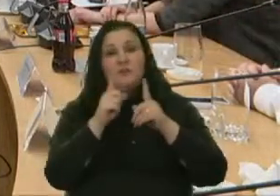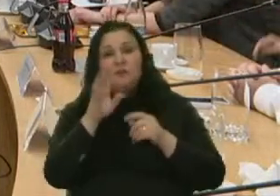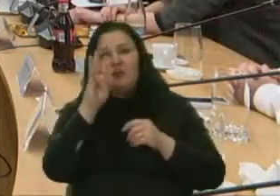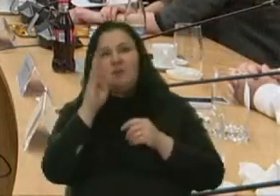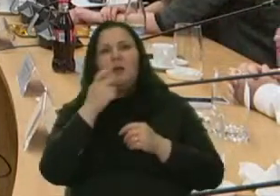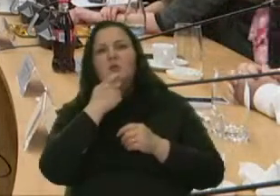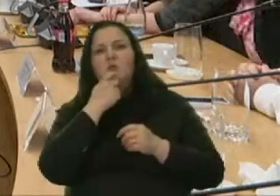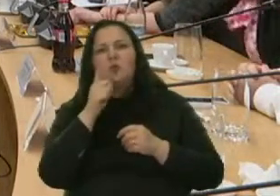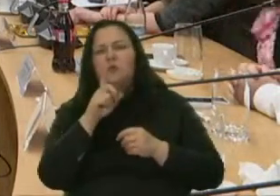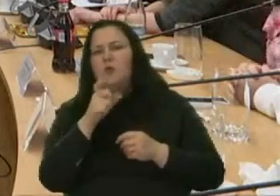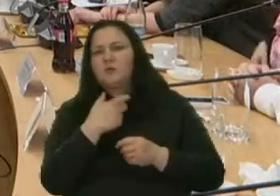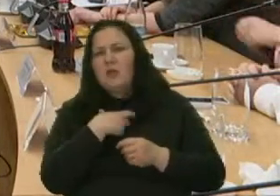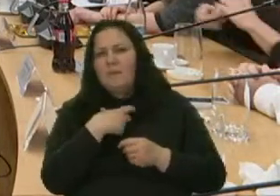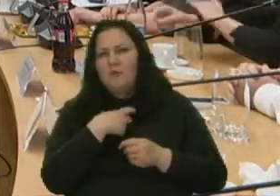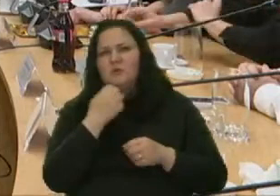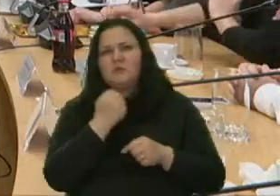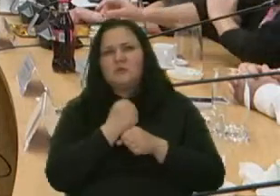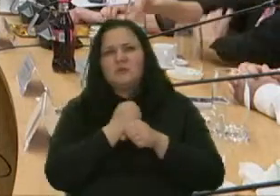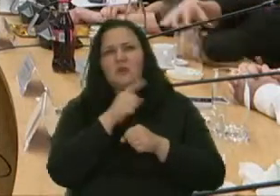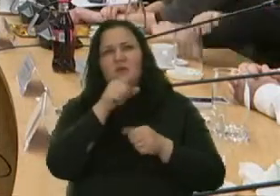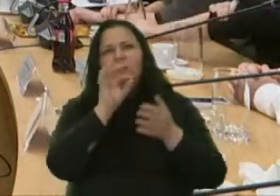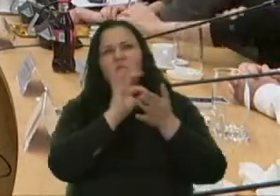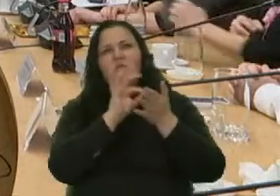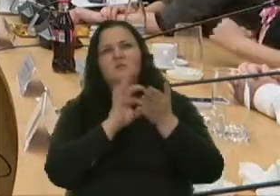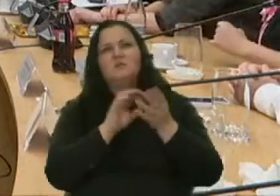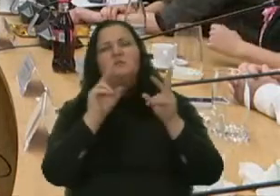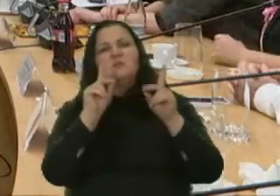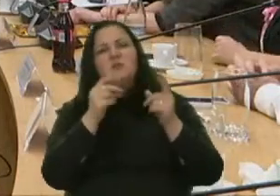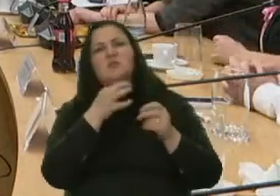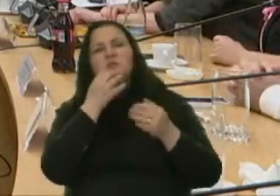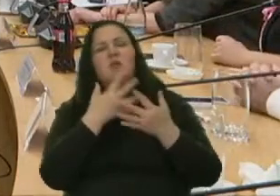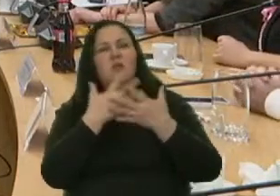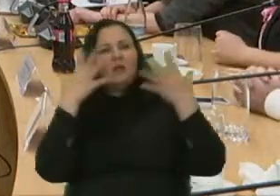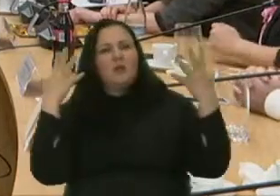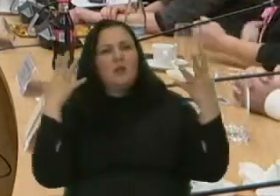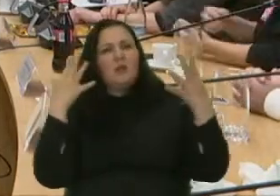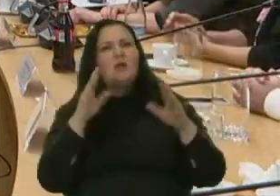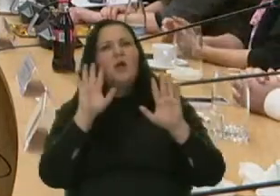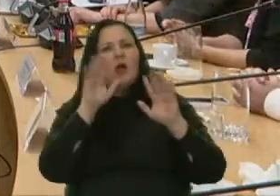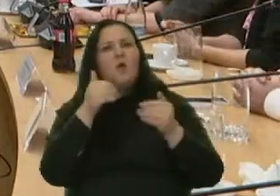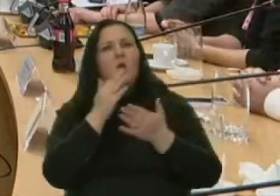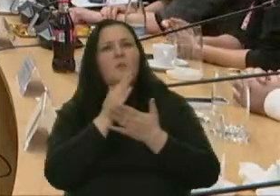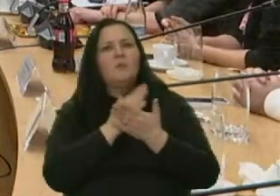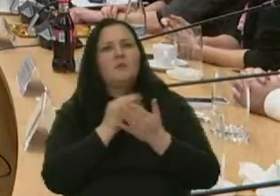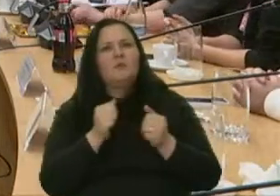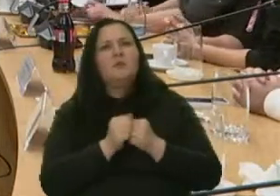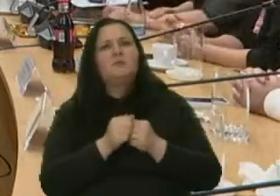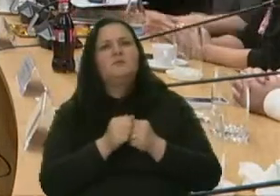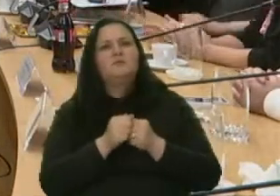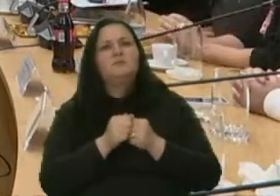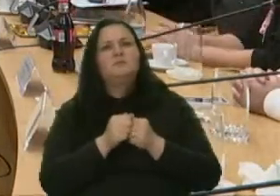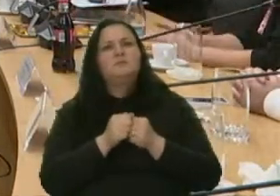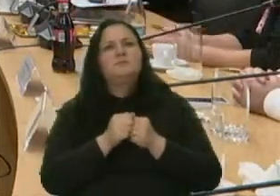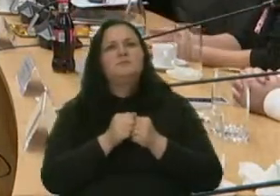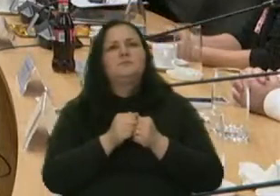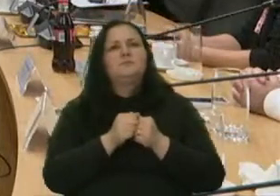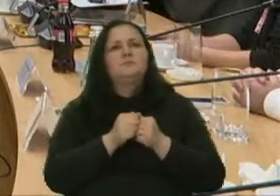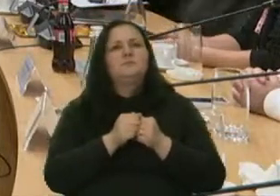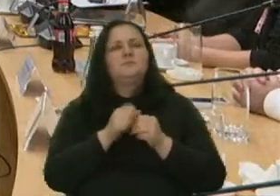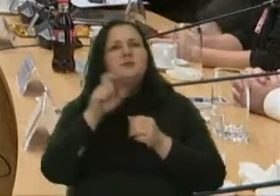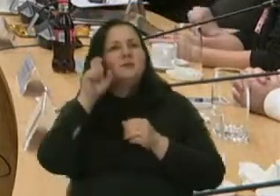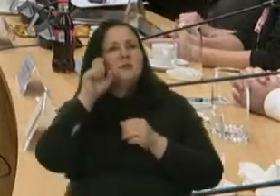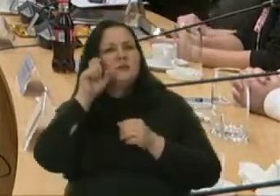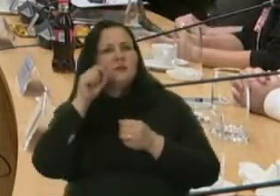ani nu au fost în stare să facă acest regulament Da spunem foarte clar și răspicat au o problemă mulțumesc în regulă eu cred că ridicarea